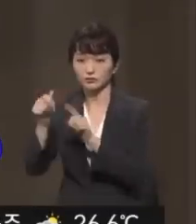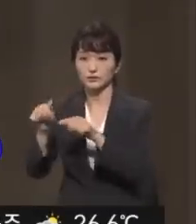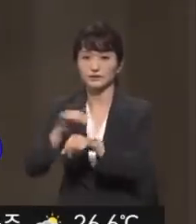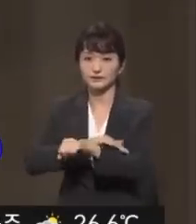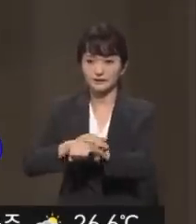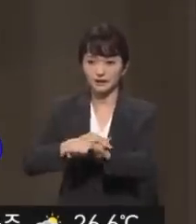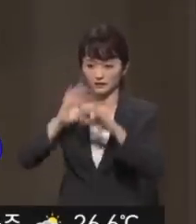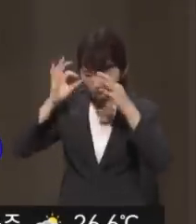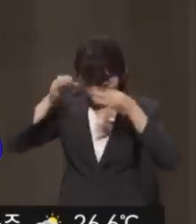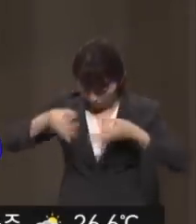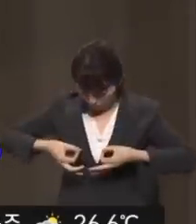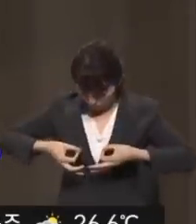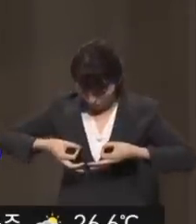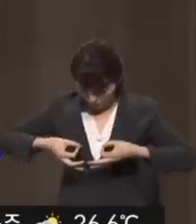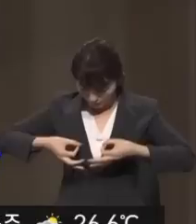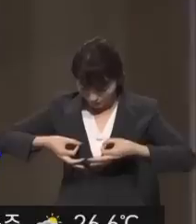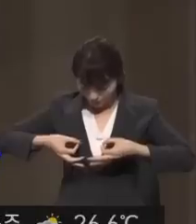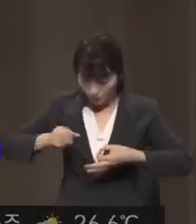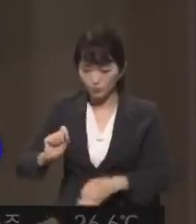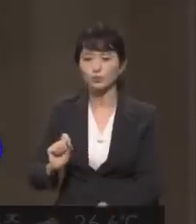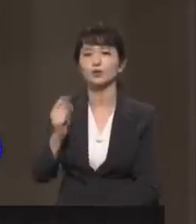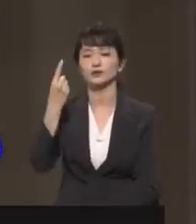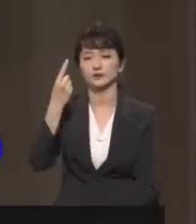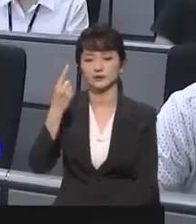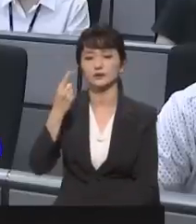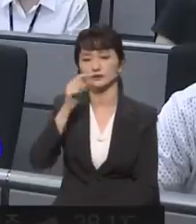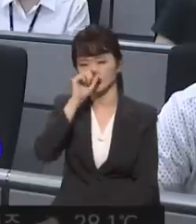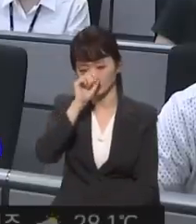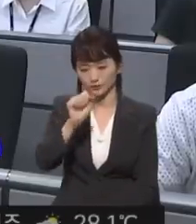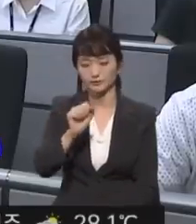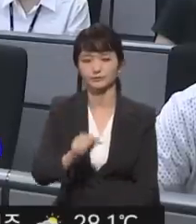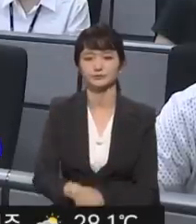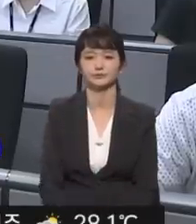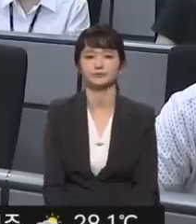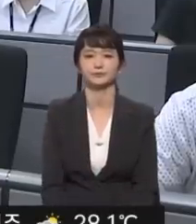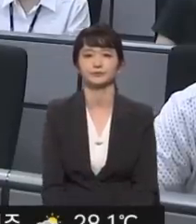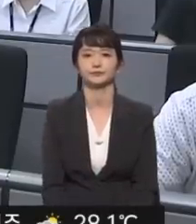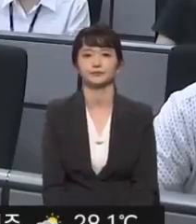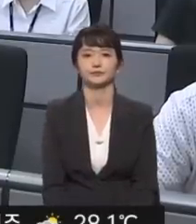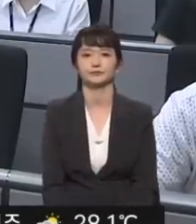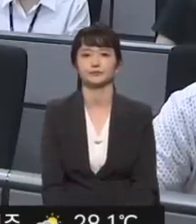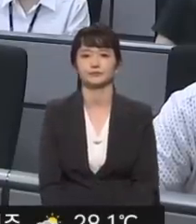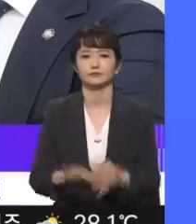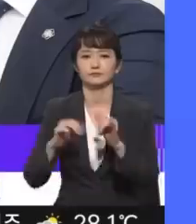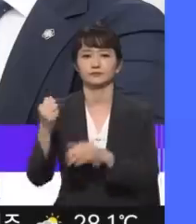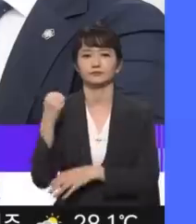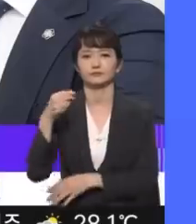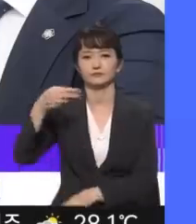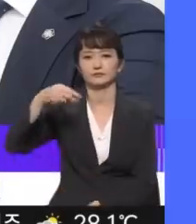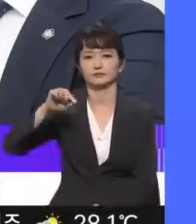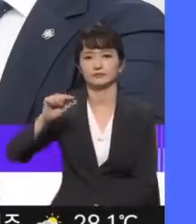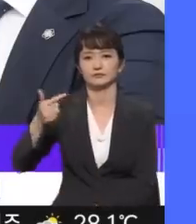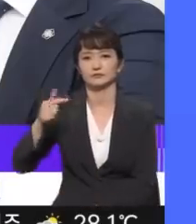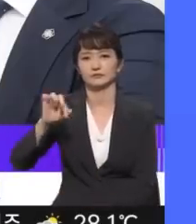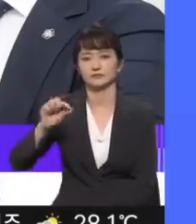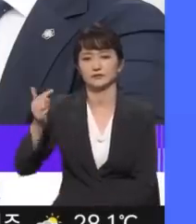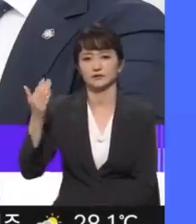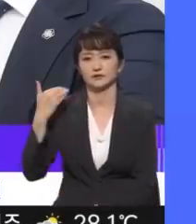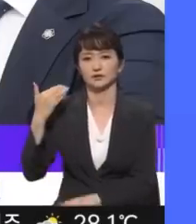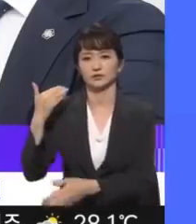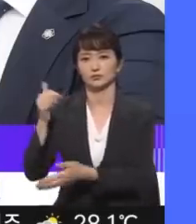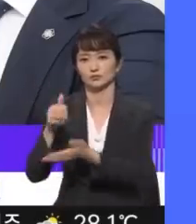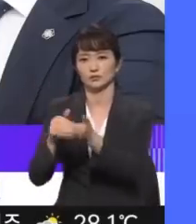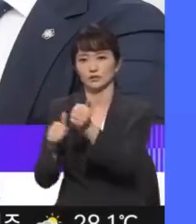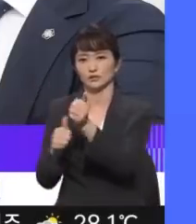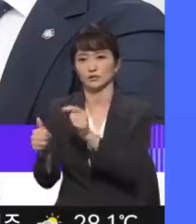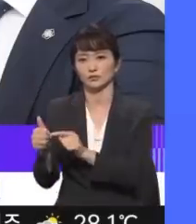본인을 돌아보는 좀 그 얘기를 했으면 좋겠다 이렇게 봅니다 알겠습니다 국민의 임신 인규 전 부 대 변 이었읍니다 오늘